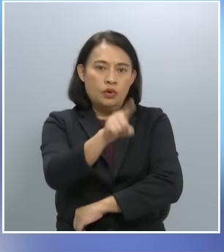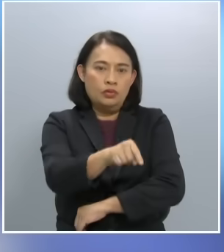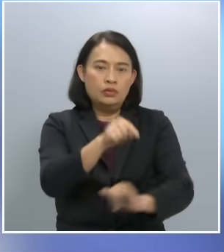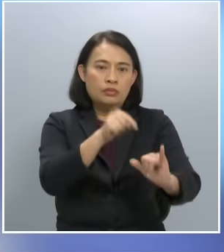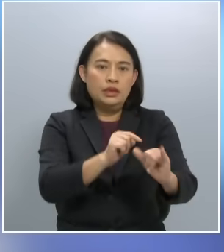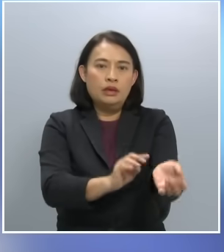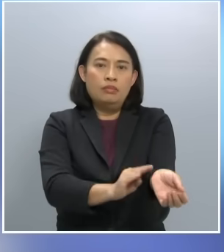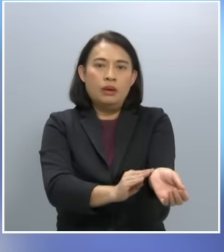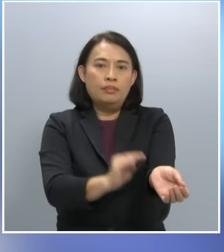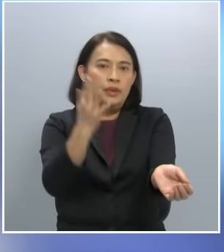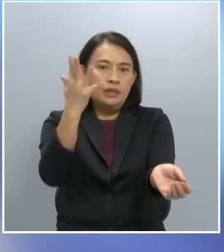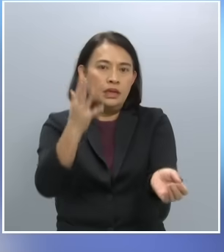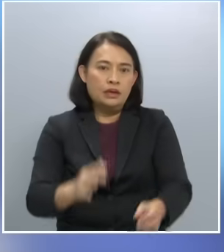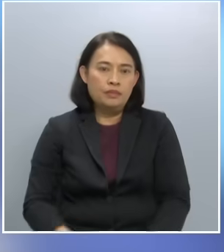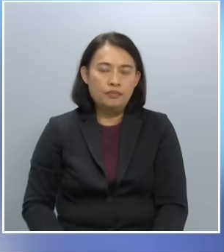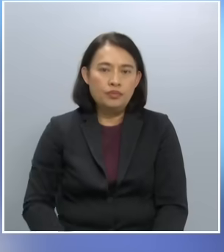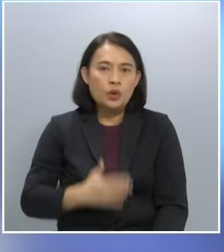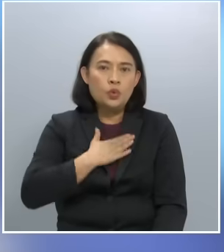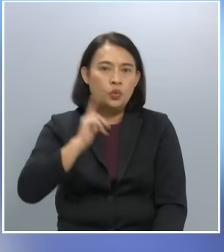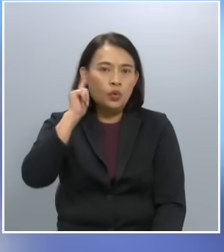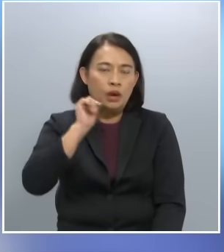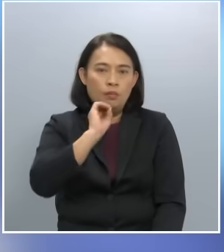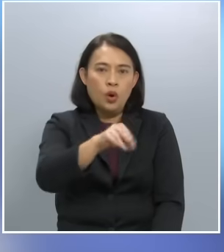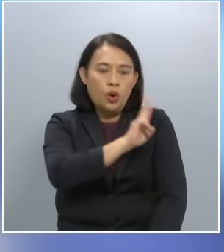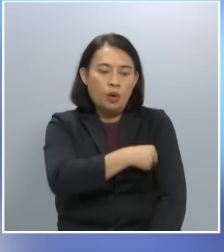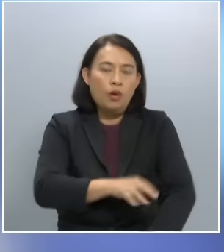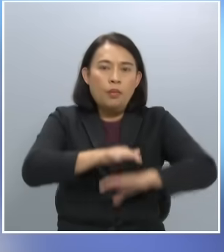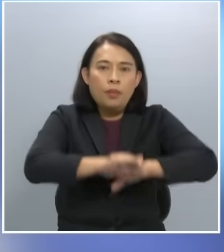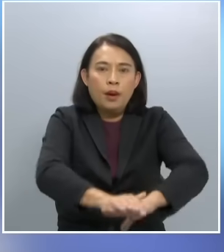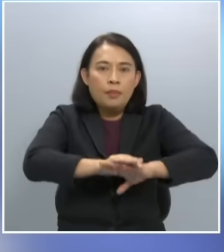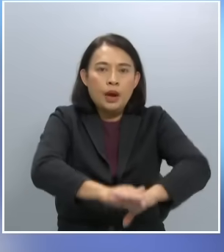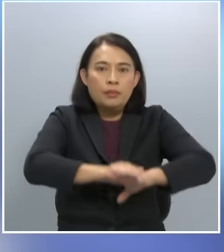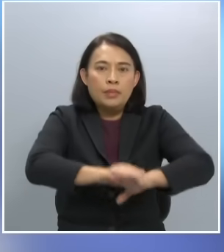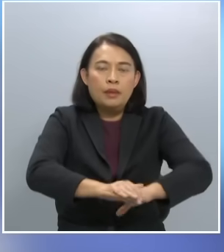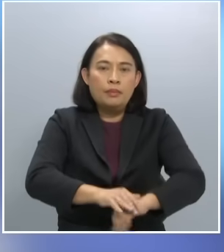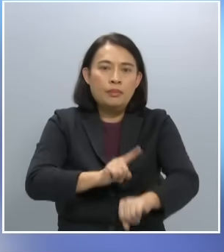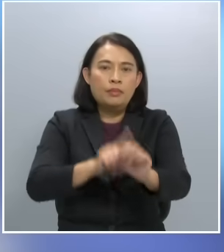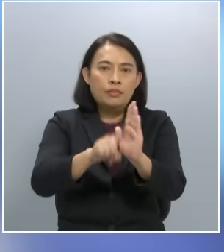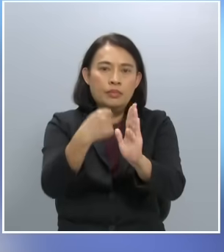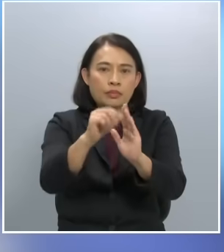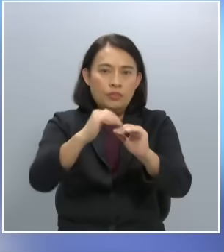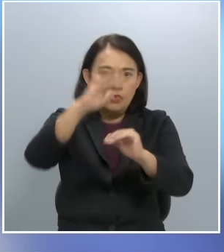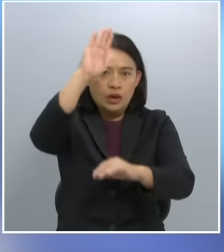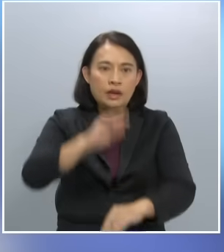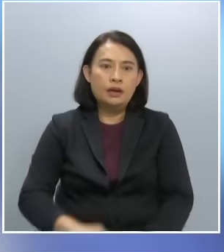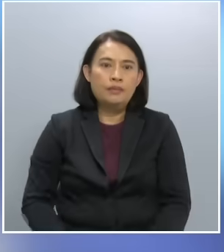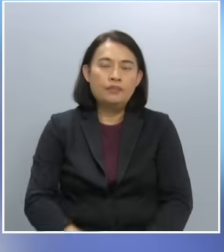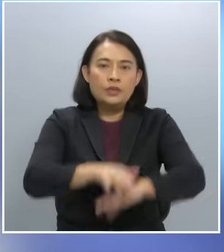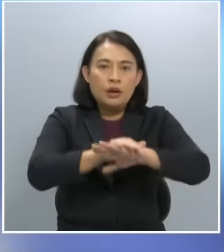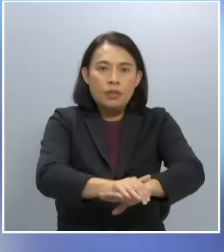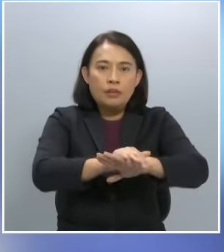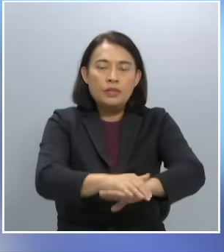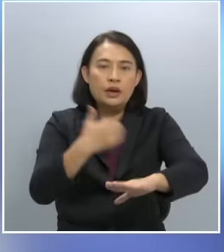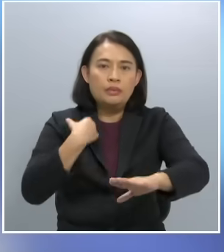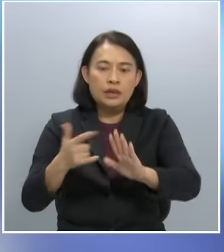ชีพจรแล้วหนูกับแม่เลยรีบขอให้หมอนั้นเร่งปั๊มหัวใจผ่านไป 10กว่านาทีชีพจรกลับมาและให้